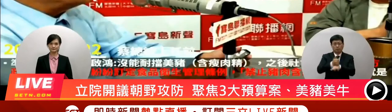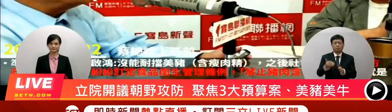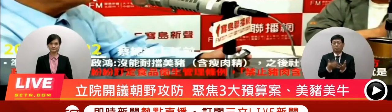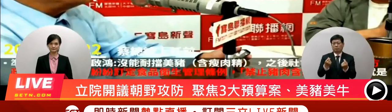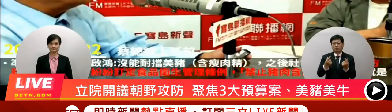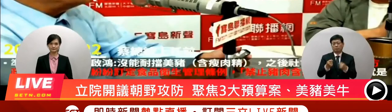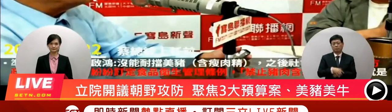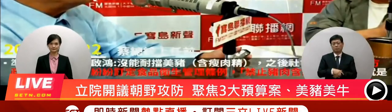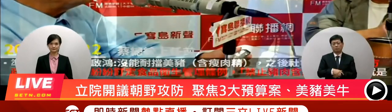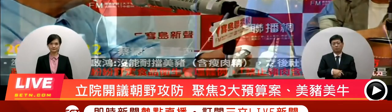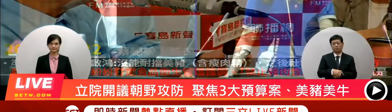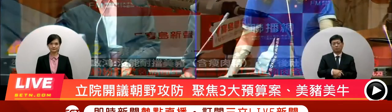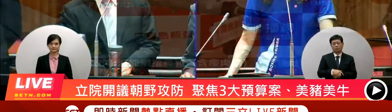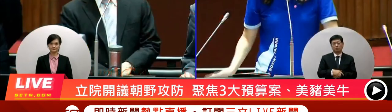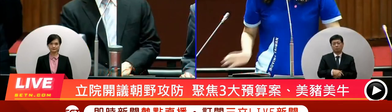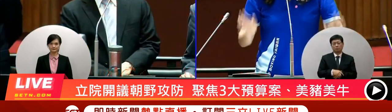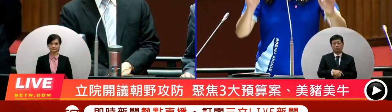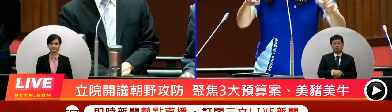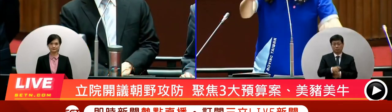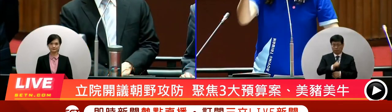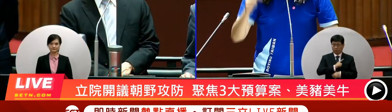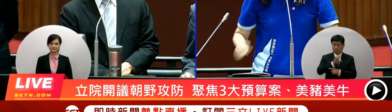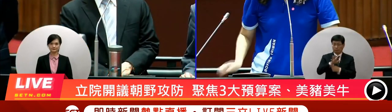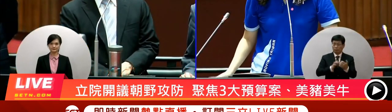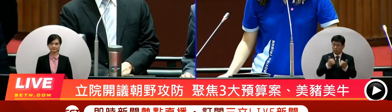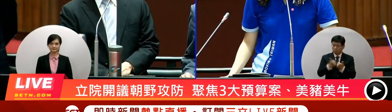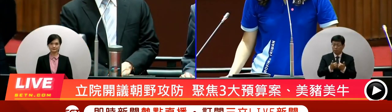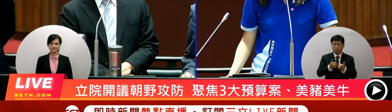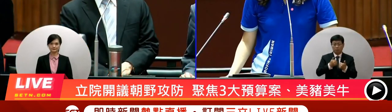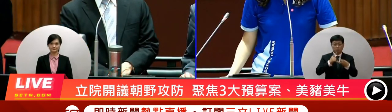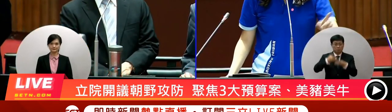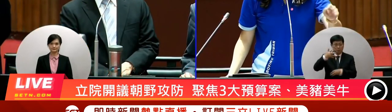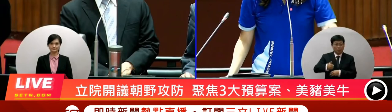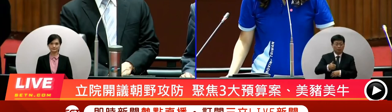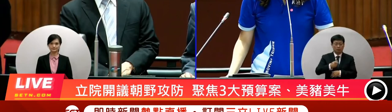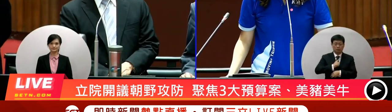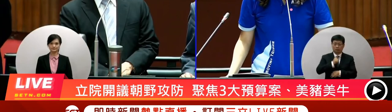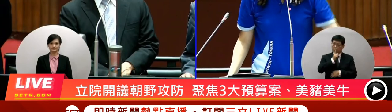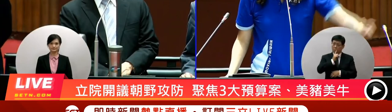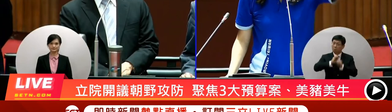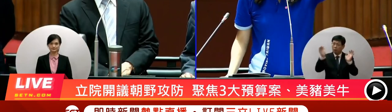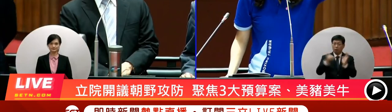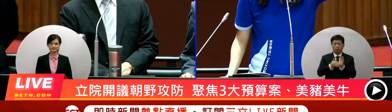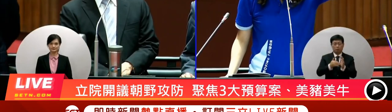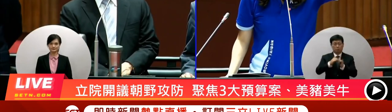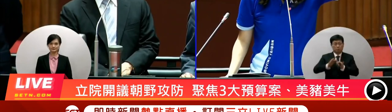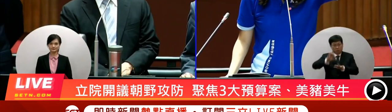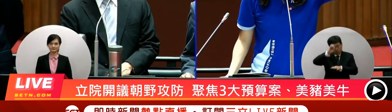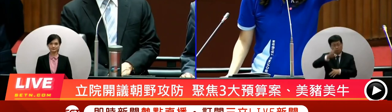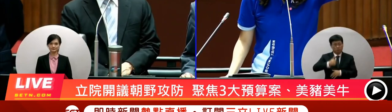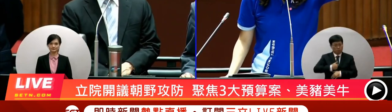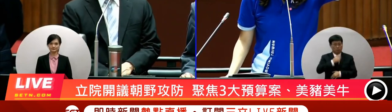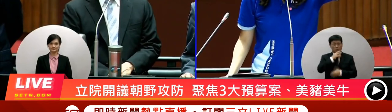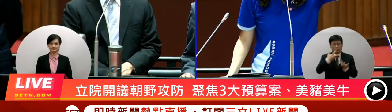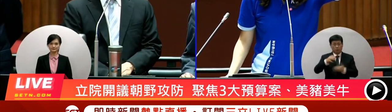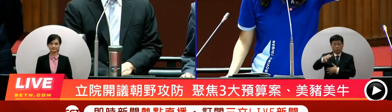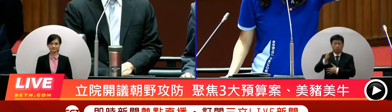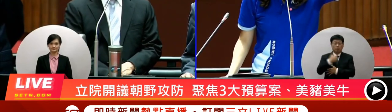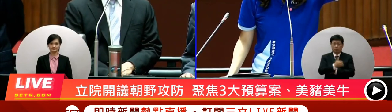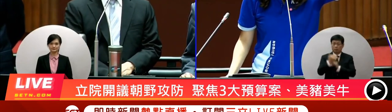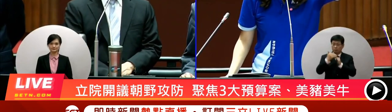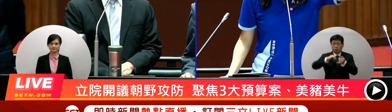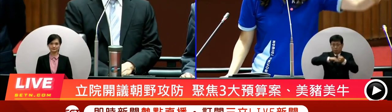反对。当你们的农委会主委讲了以后，民进党多少执政的地方县市马上定